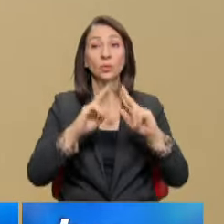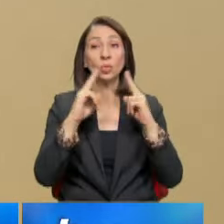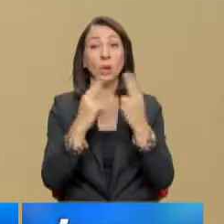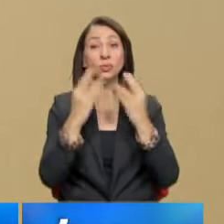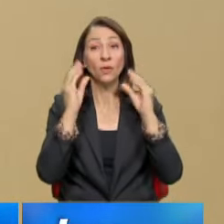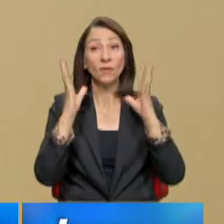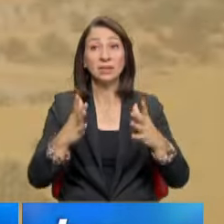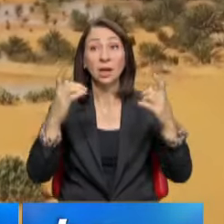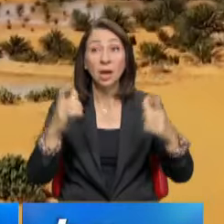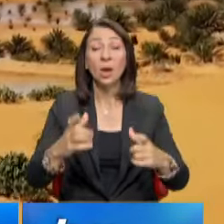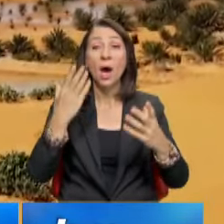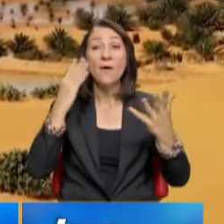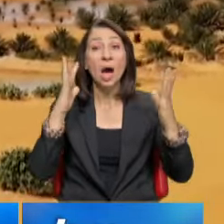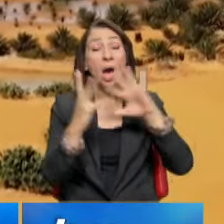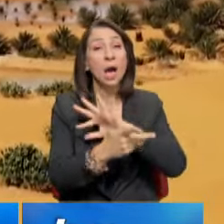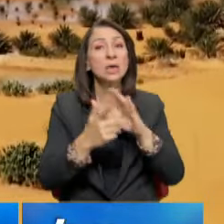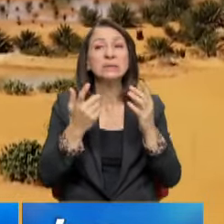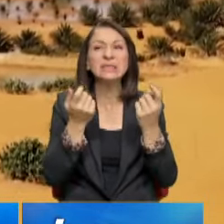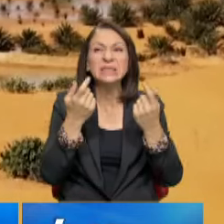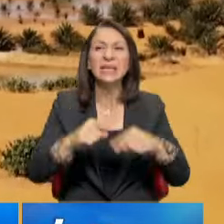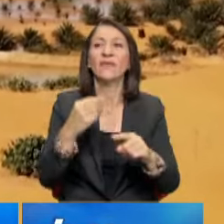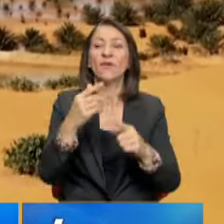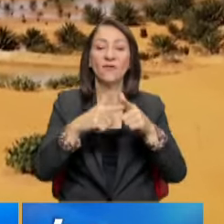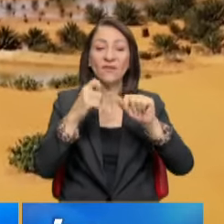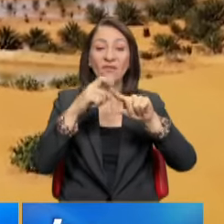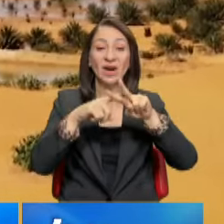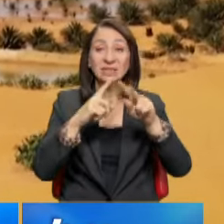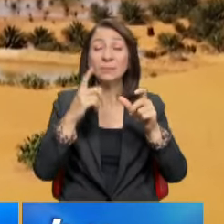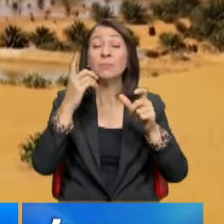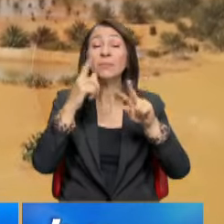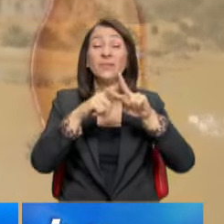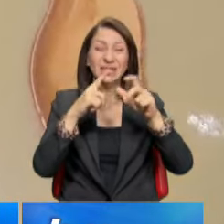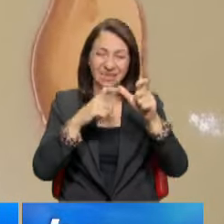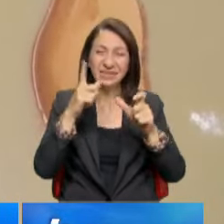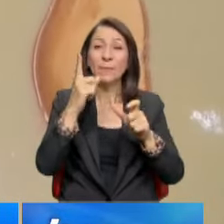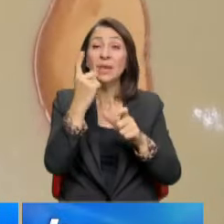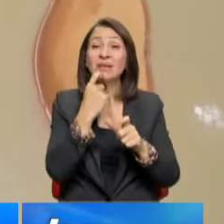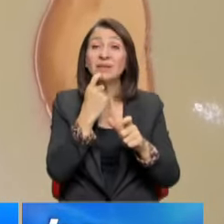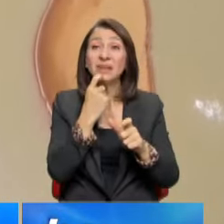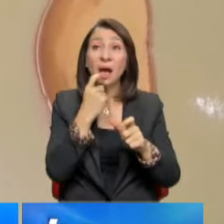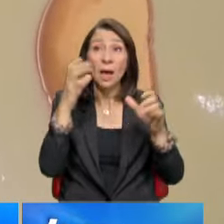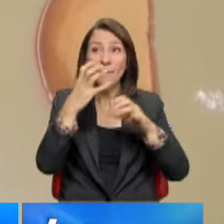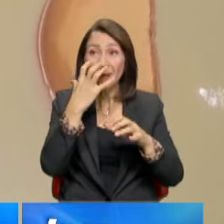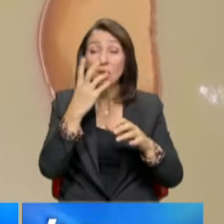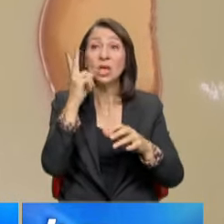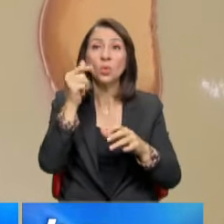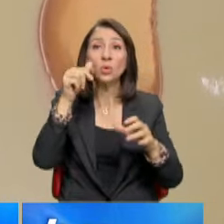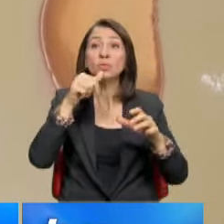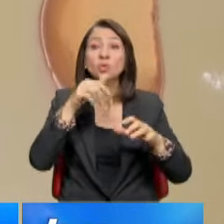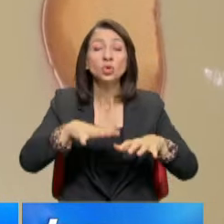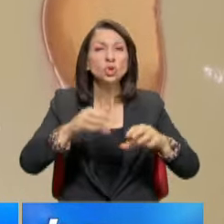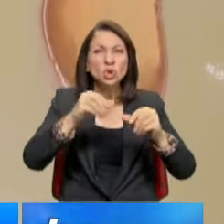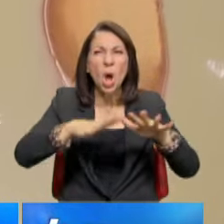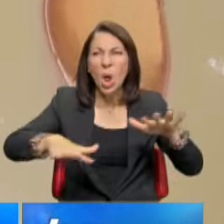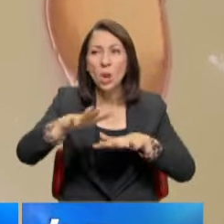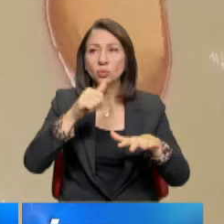Dünyanın birçok noktası aşırı hava olayları ile imtihan veriyor. Fas'ta bir yılda beklenen yağış miktarı 2 günde düştü. Sahra Çölü'nü su bastı.